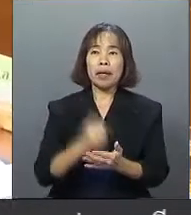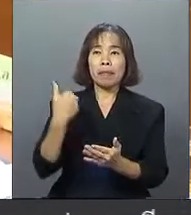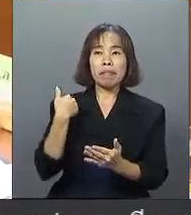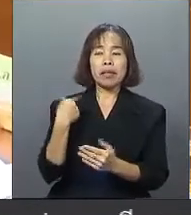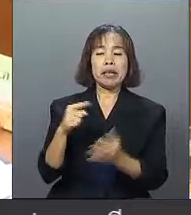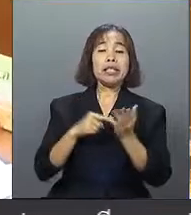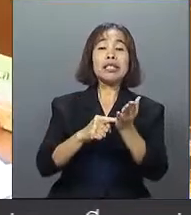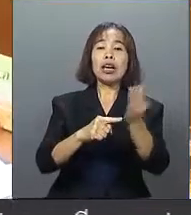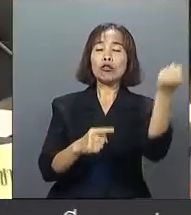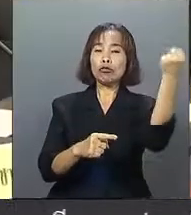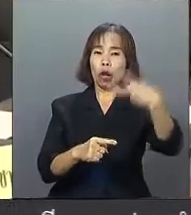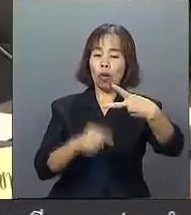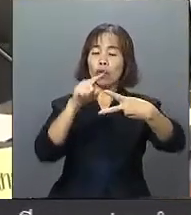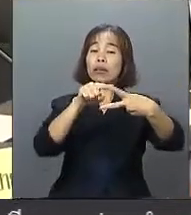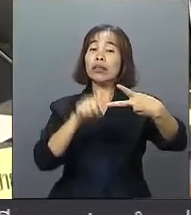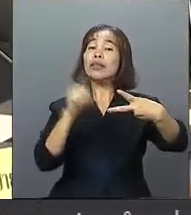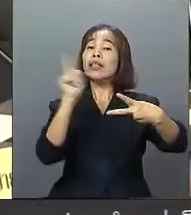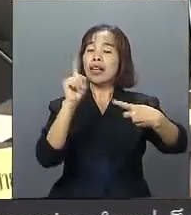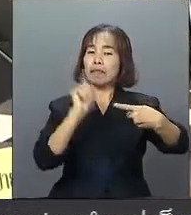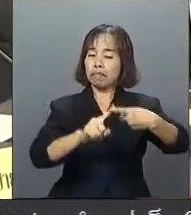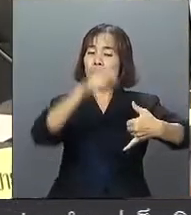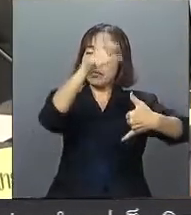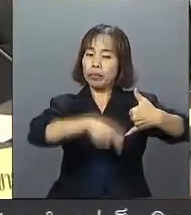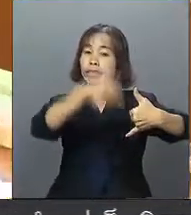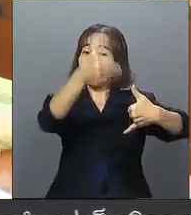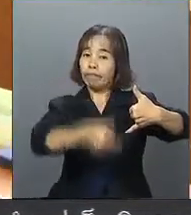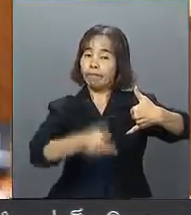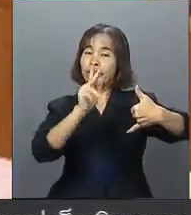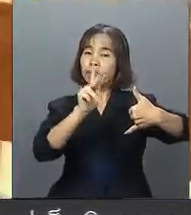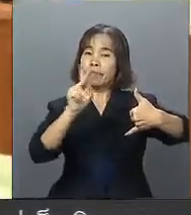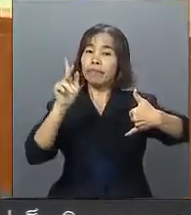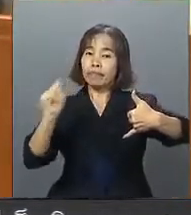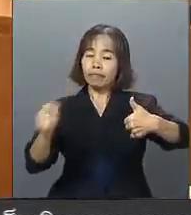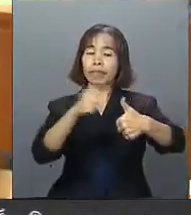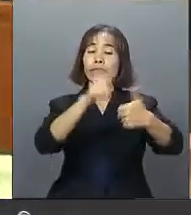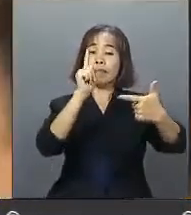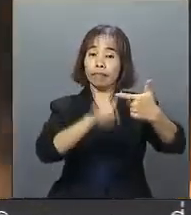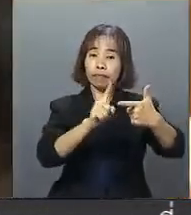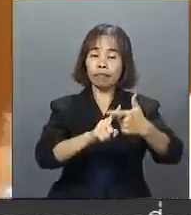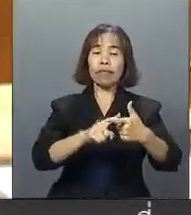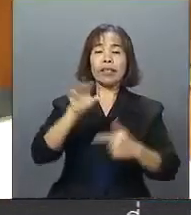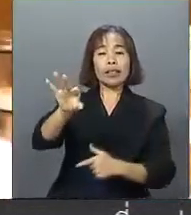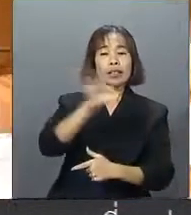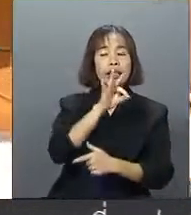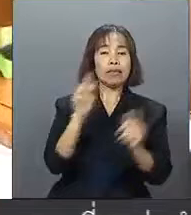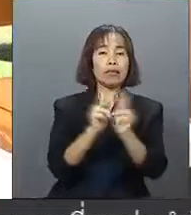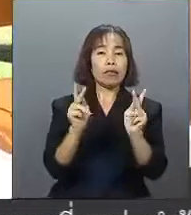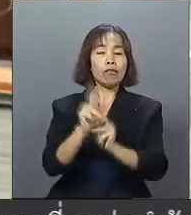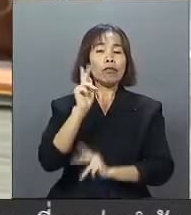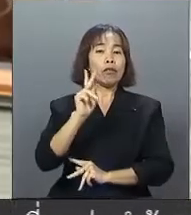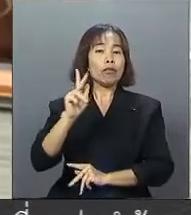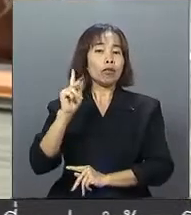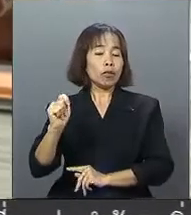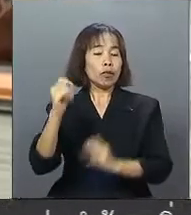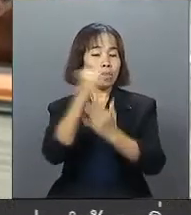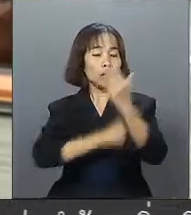2ประเด็นนั่นก็คือเรื่องของคุณสมบัติของกกต.และการจัดตั้งผู้ตรวจการเลือกตั้งแทนกกต.จังหวั